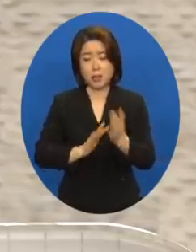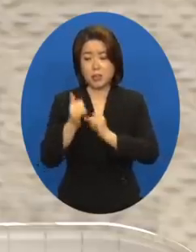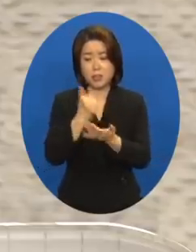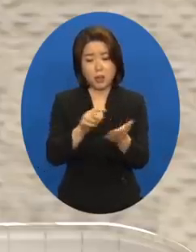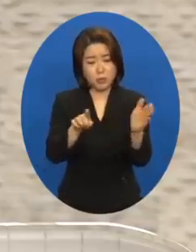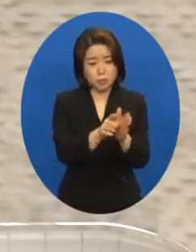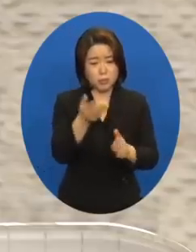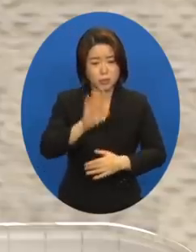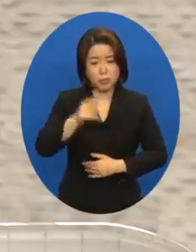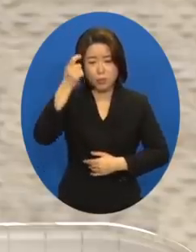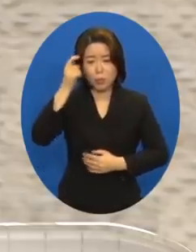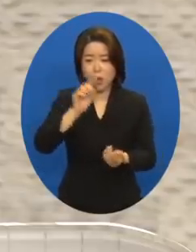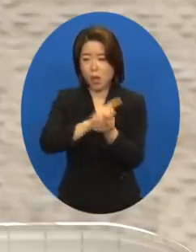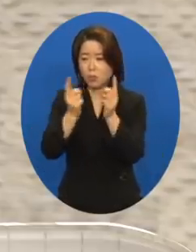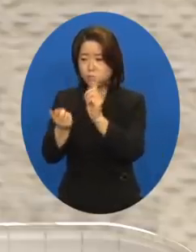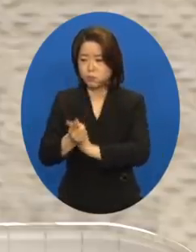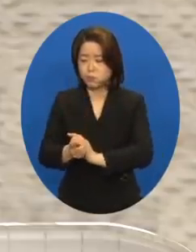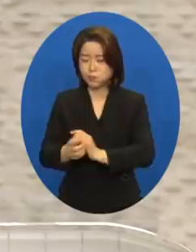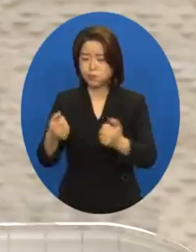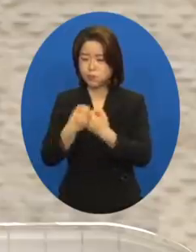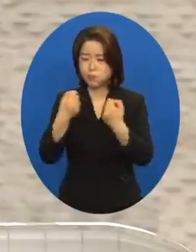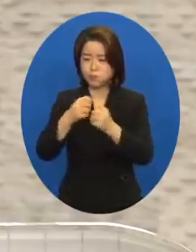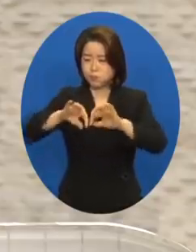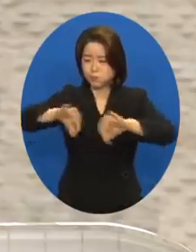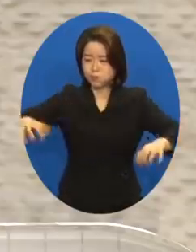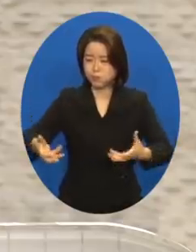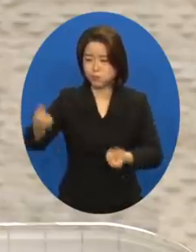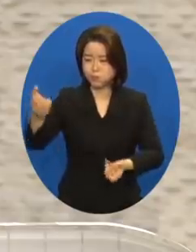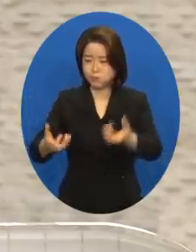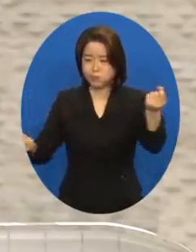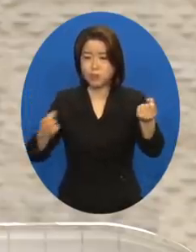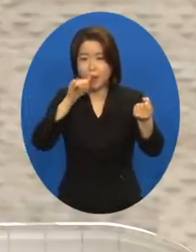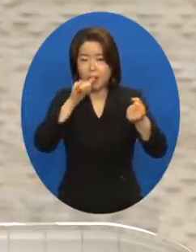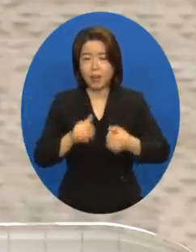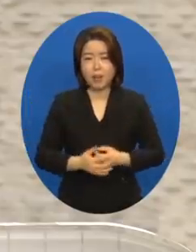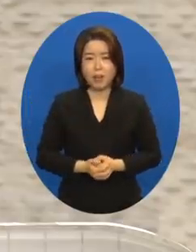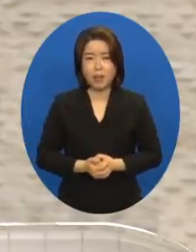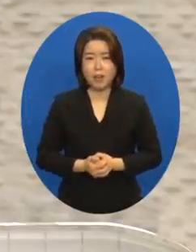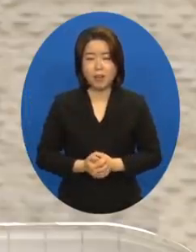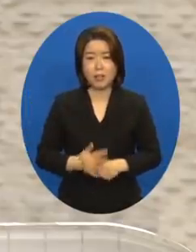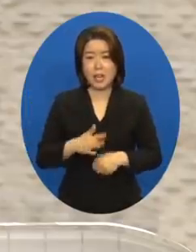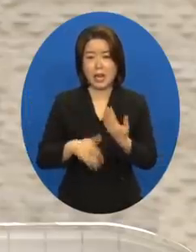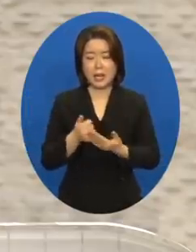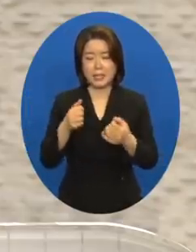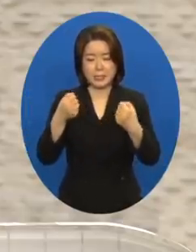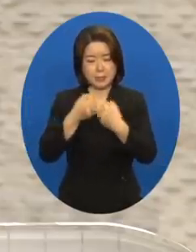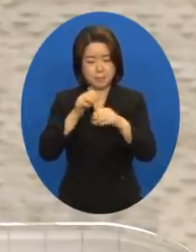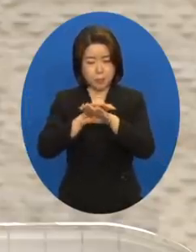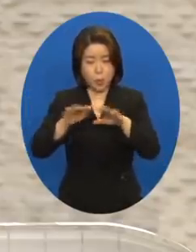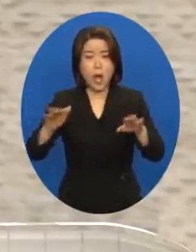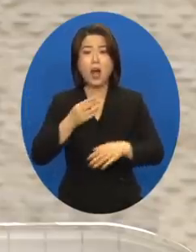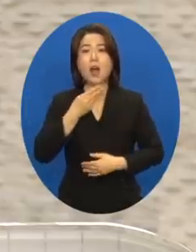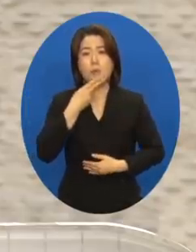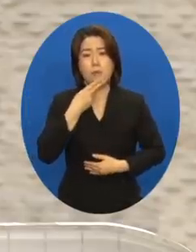왜 그렇게 서로 싸우고 팔을 가르 대한 하나님과 화해하며 없이